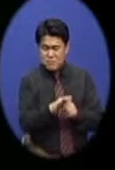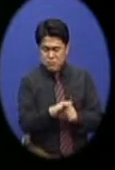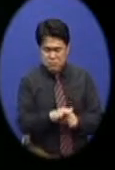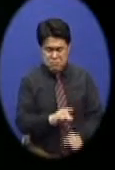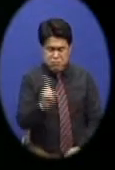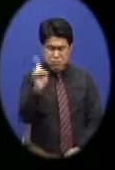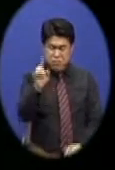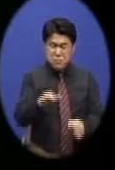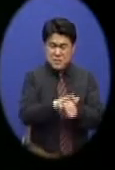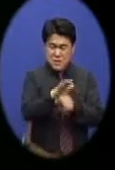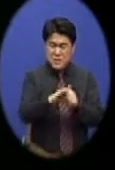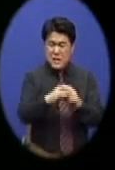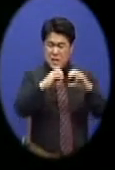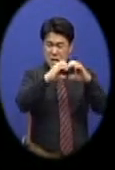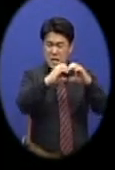사랑은 무슨